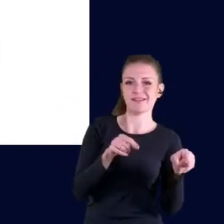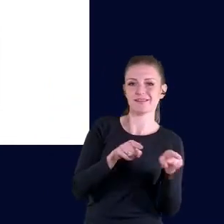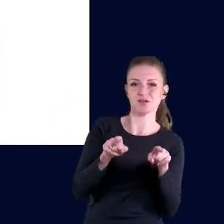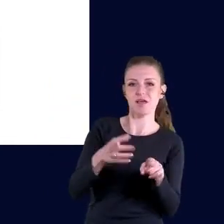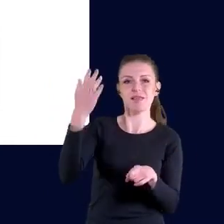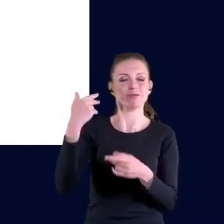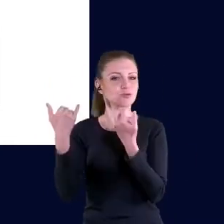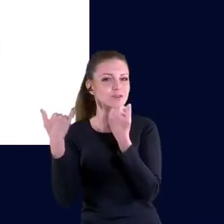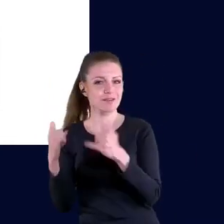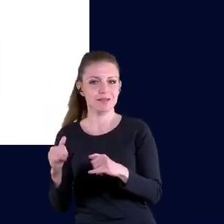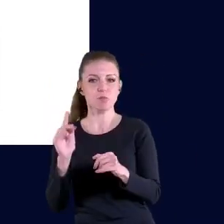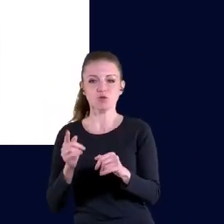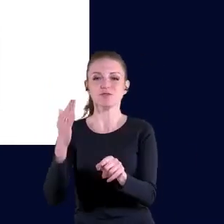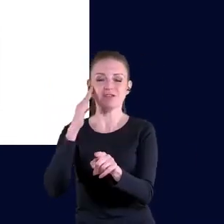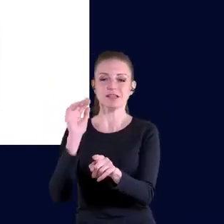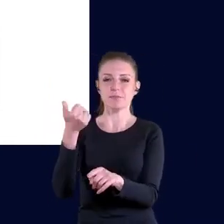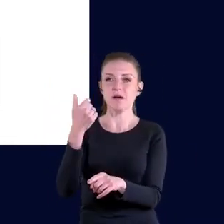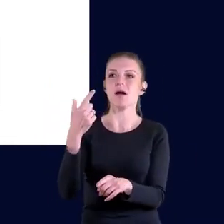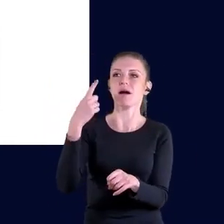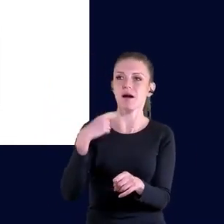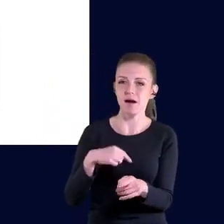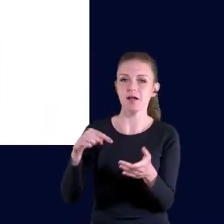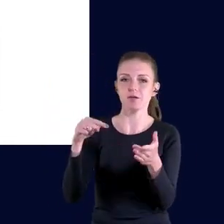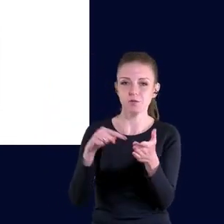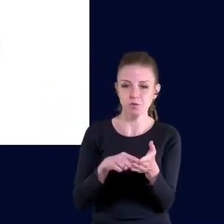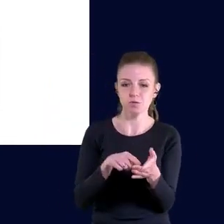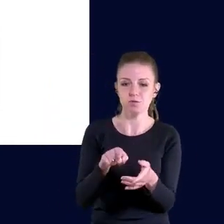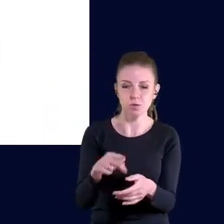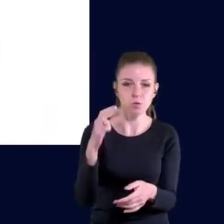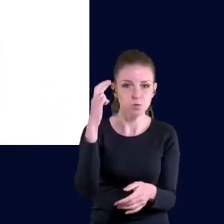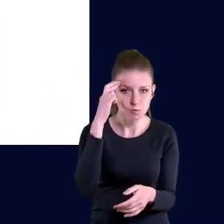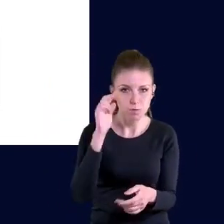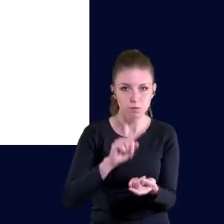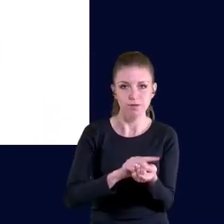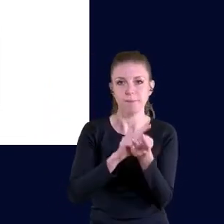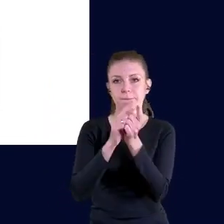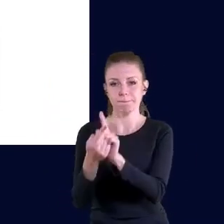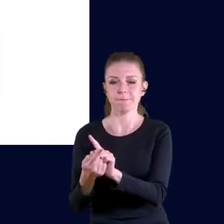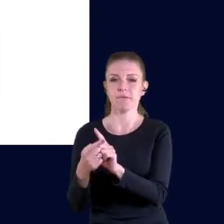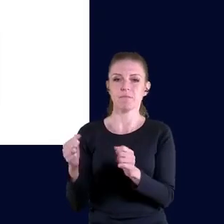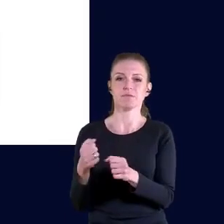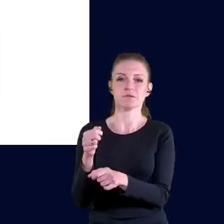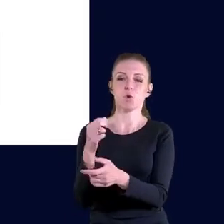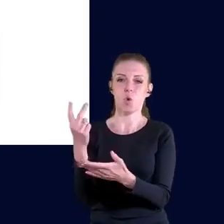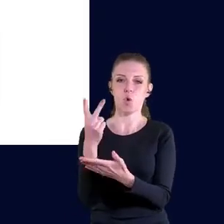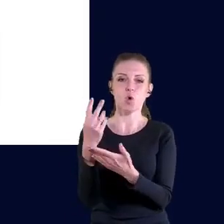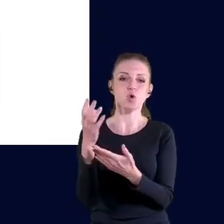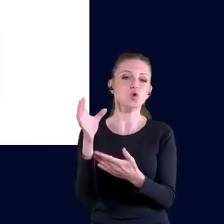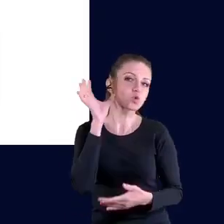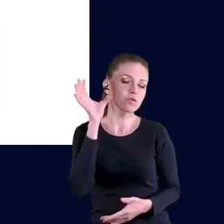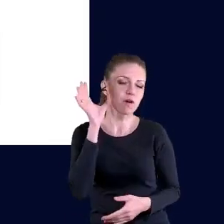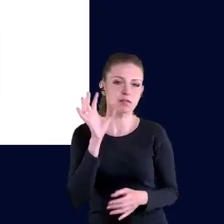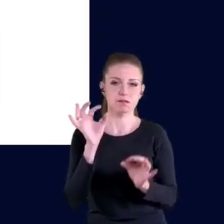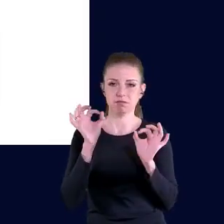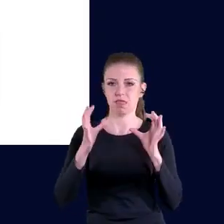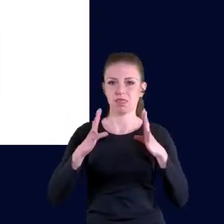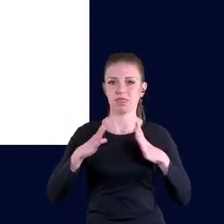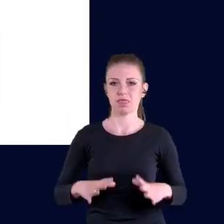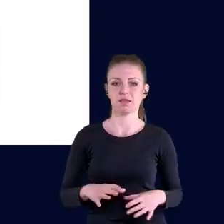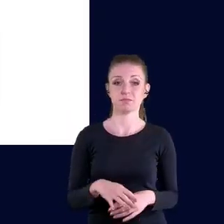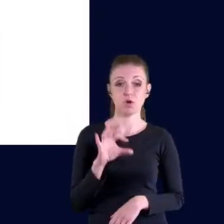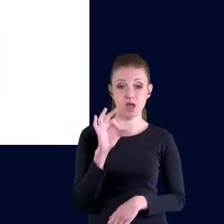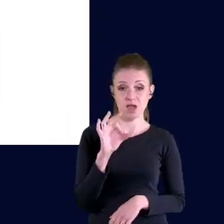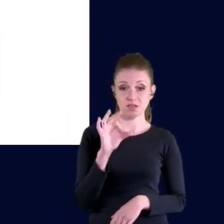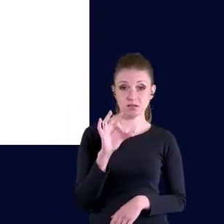jeszcze tutaj przedstawić w tekście żeby to było wygodne do do odsłuchiwania czyli zamiast